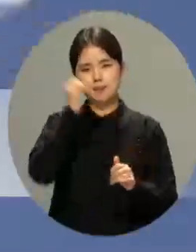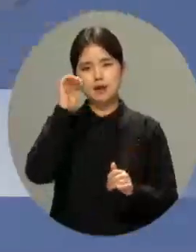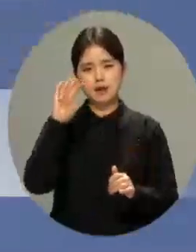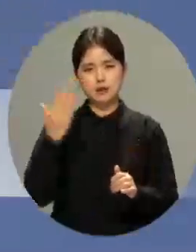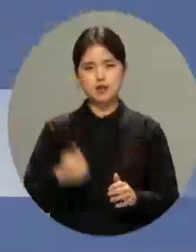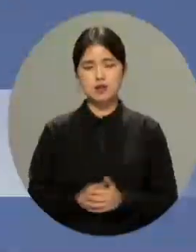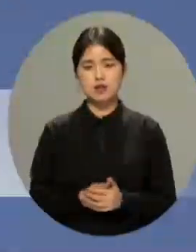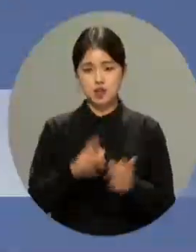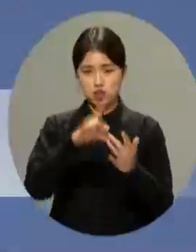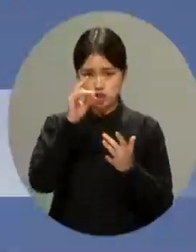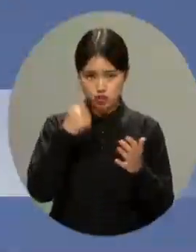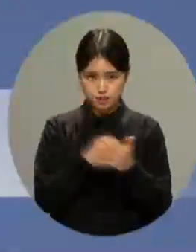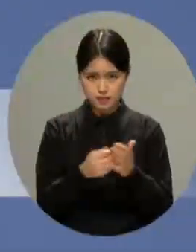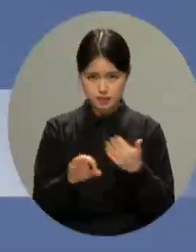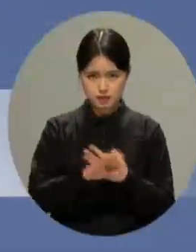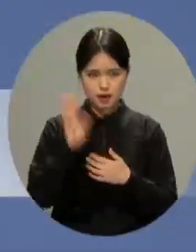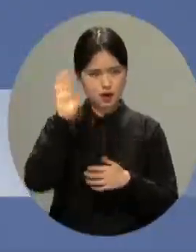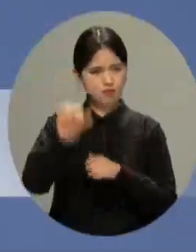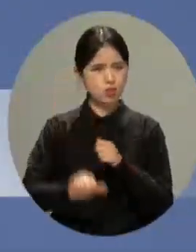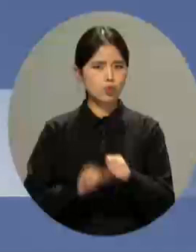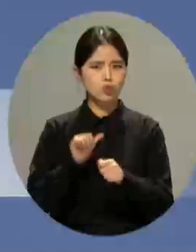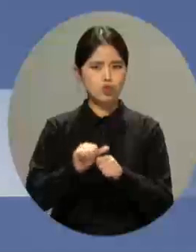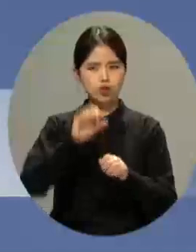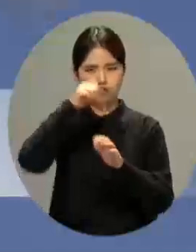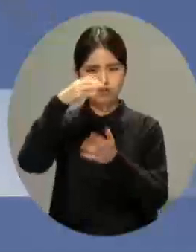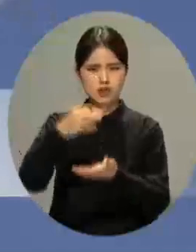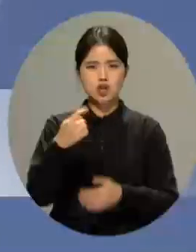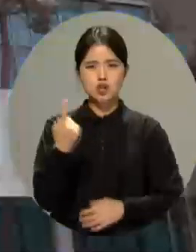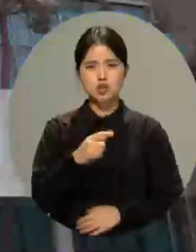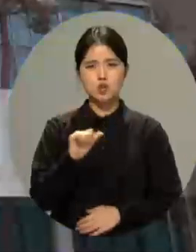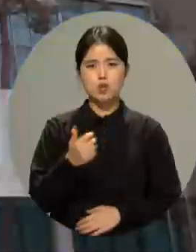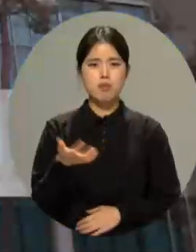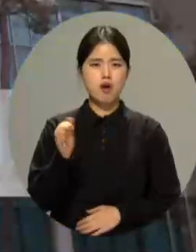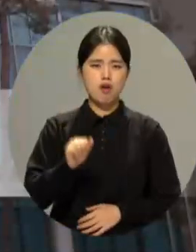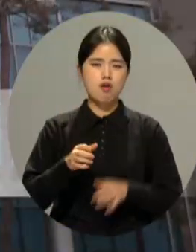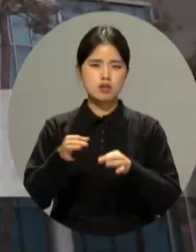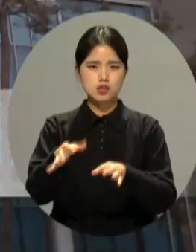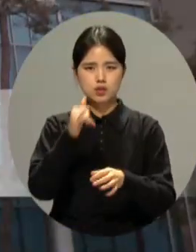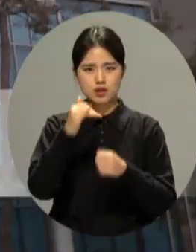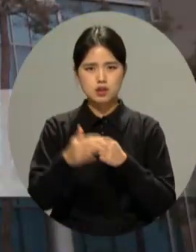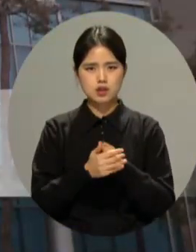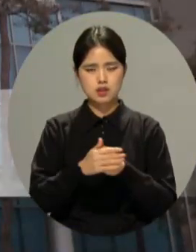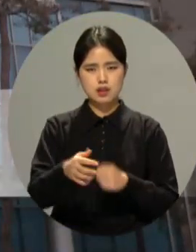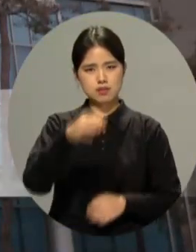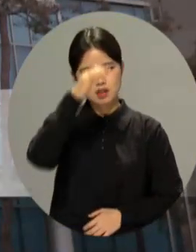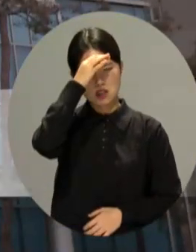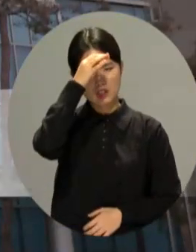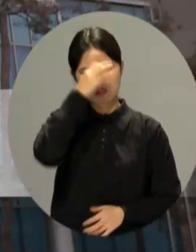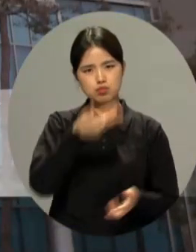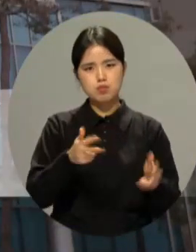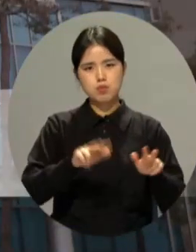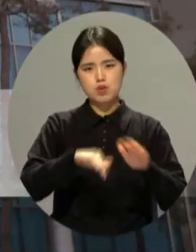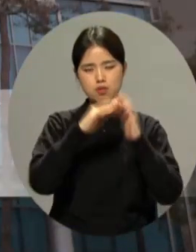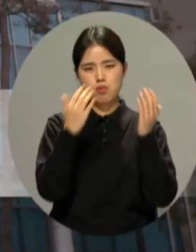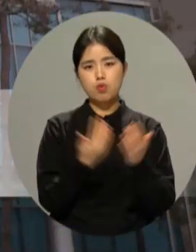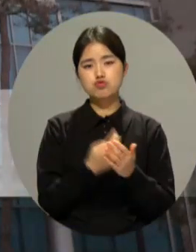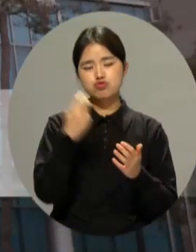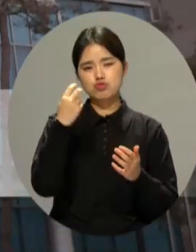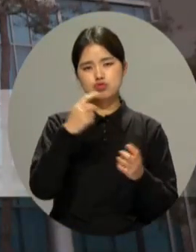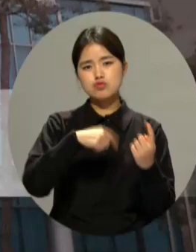대상지로 선정되면 향후 5년간 국비 1500억원이 지원돼 테크노파크의 총괄 운영센터를